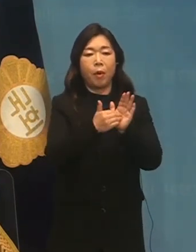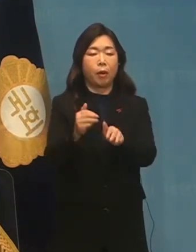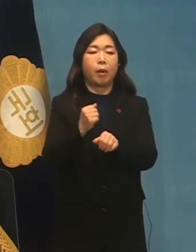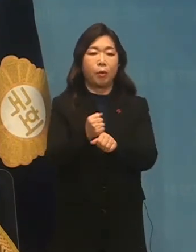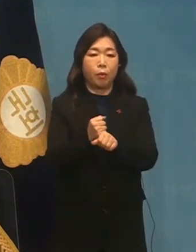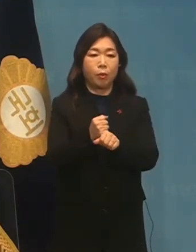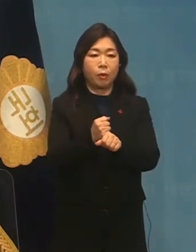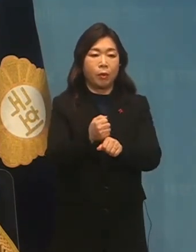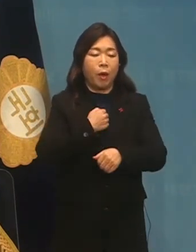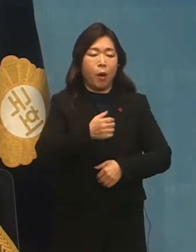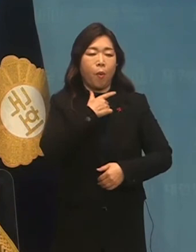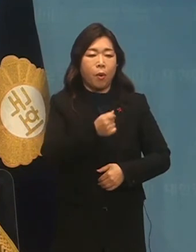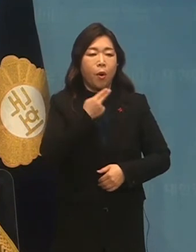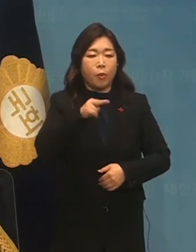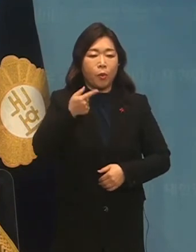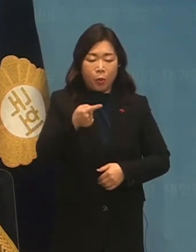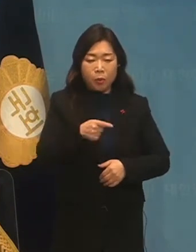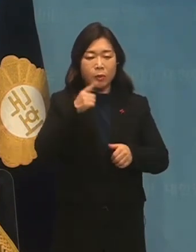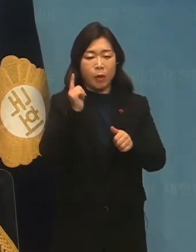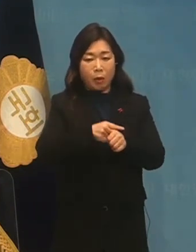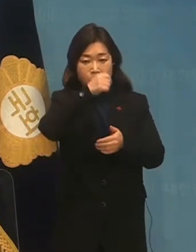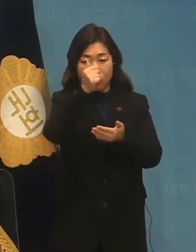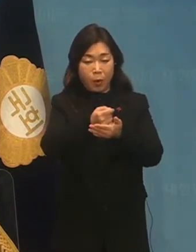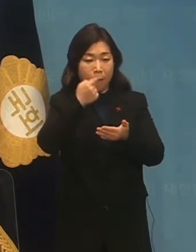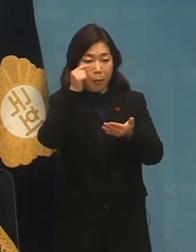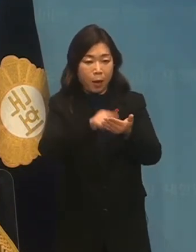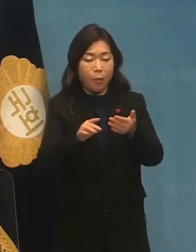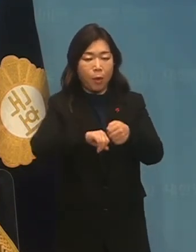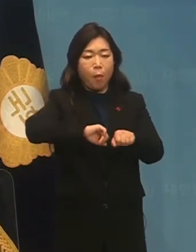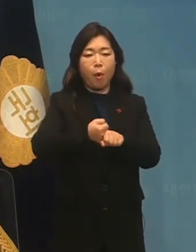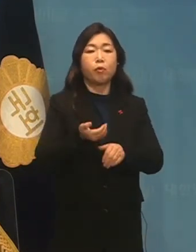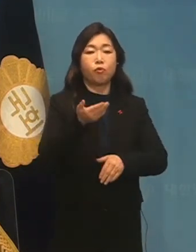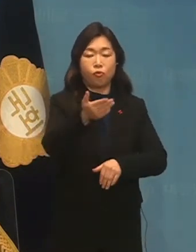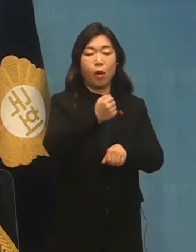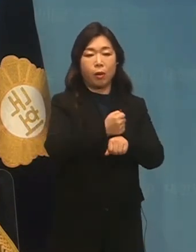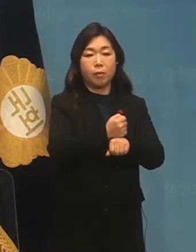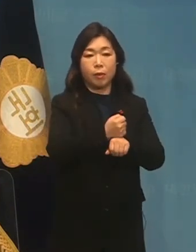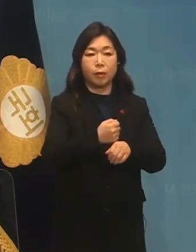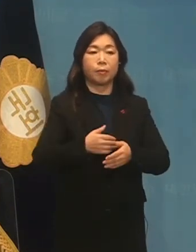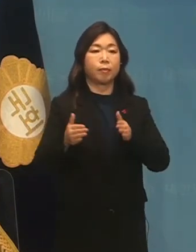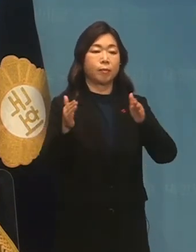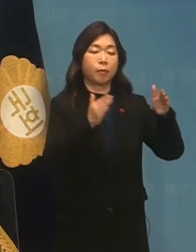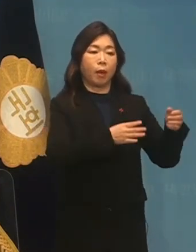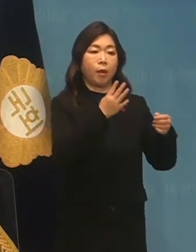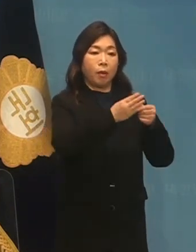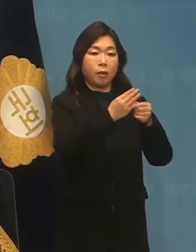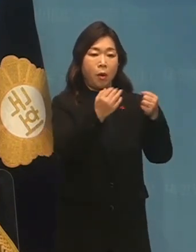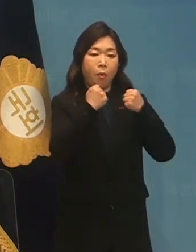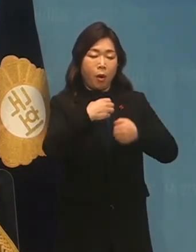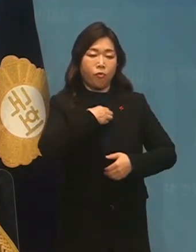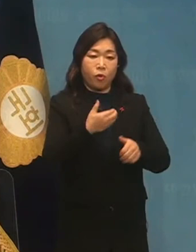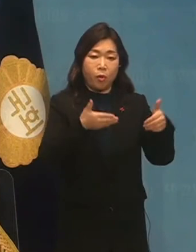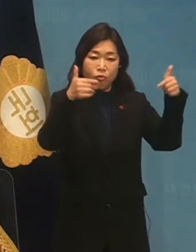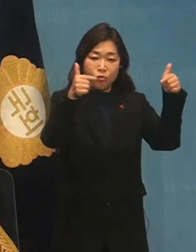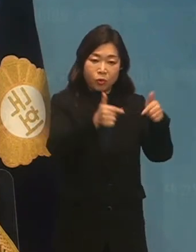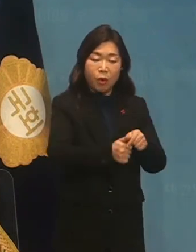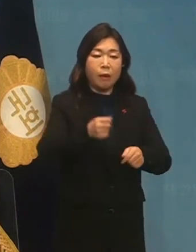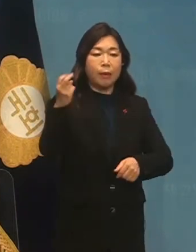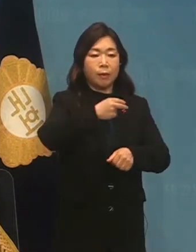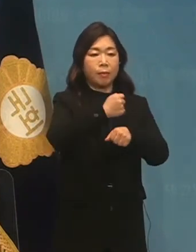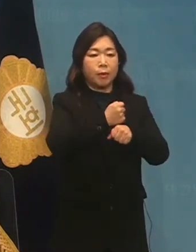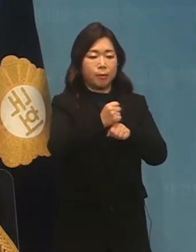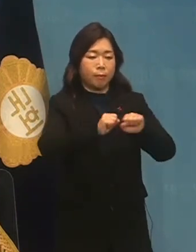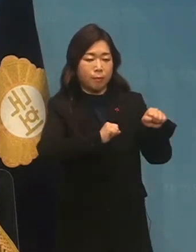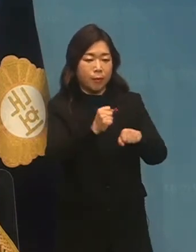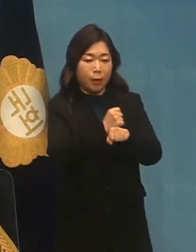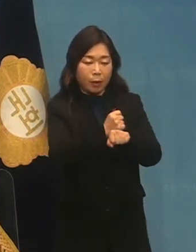폐지하겠습니다. 넷째, 청년 여성이 겪는 건강 위협을 줄이고 재생산 권리를 보장하겠습니다.